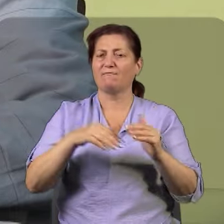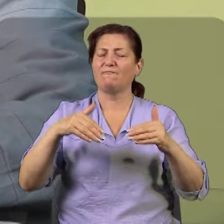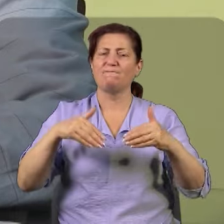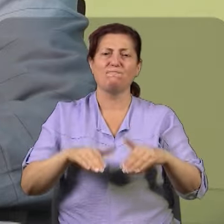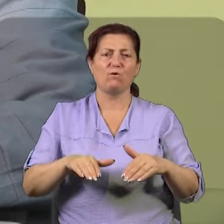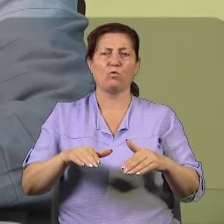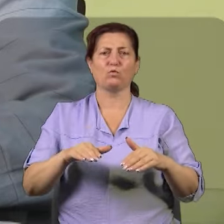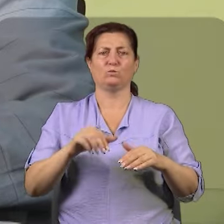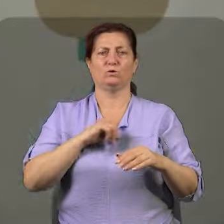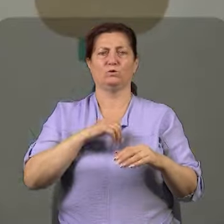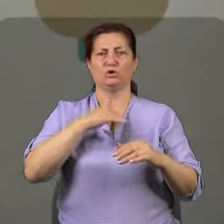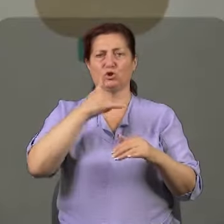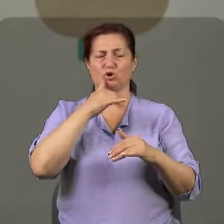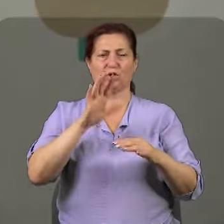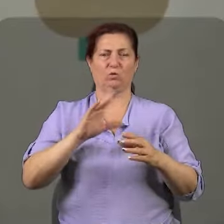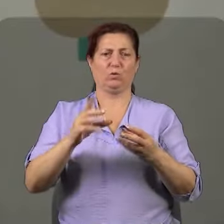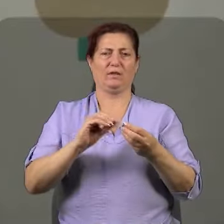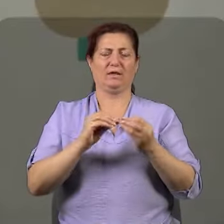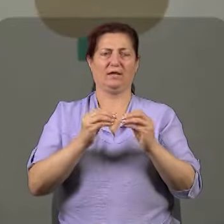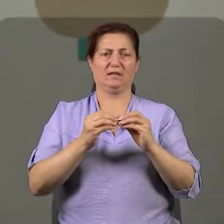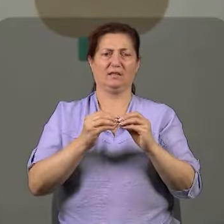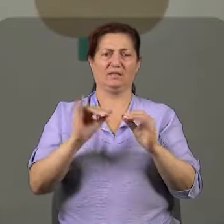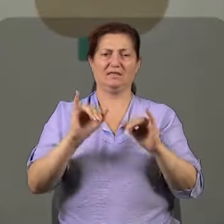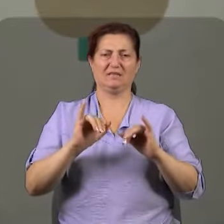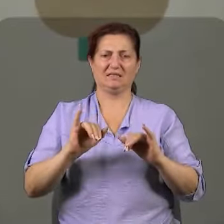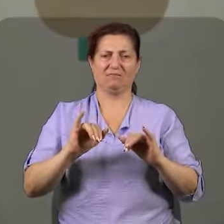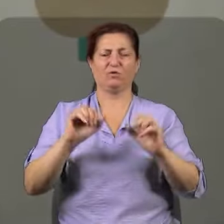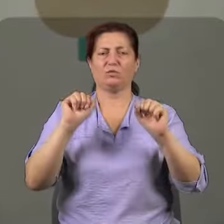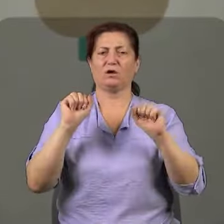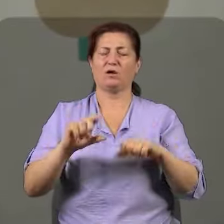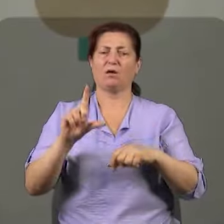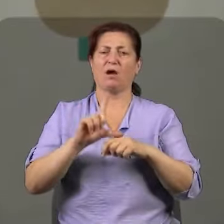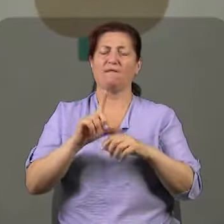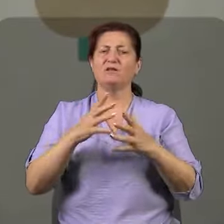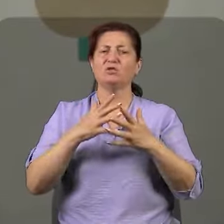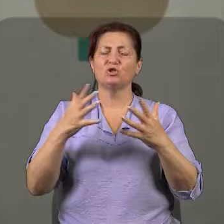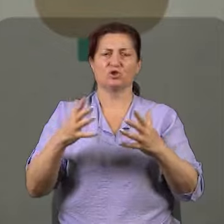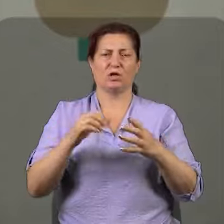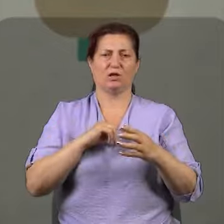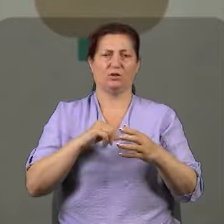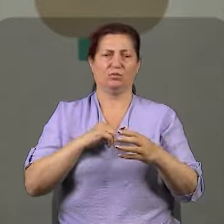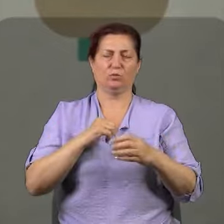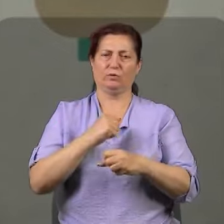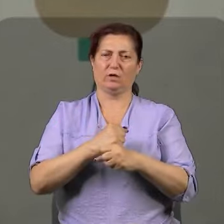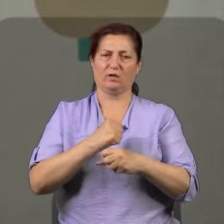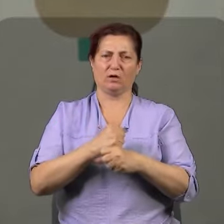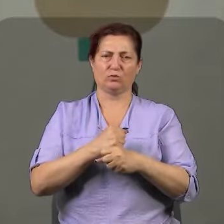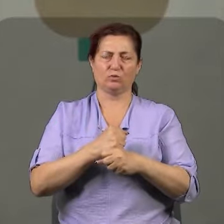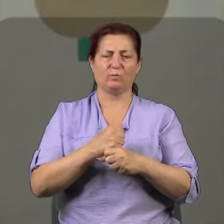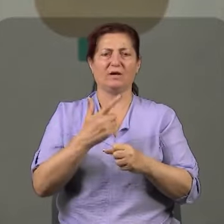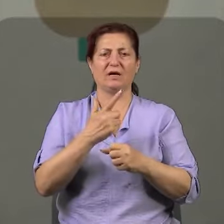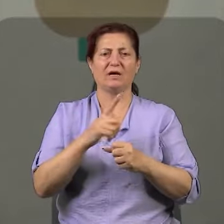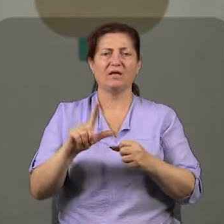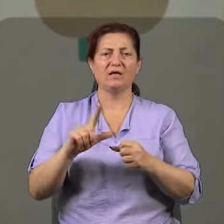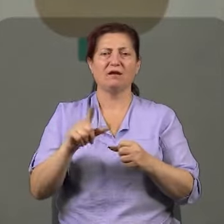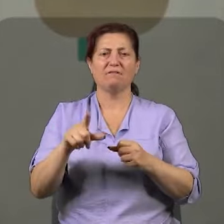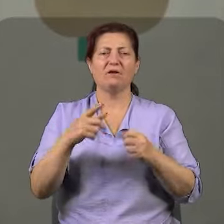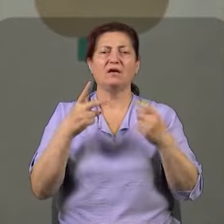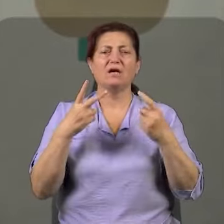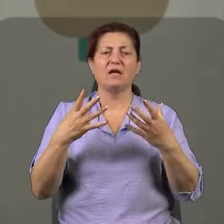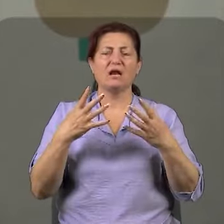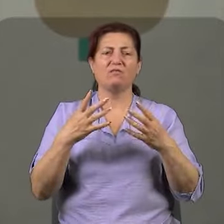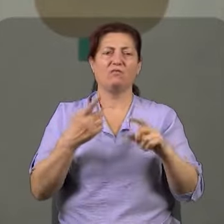կայացնողները չեն կարողանում այդ խնդիրները ձևակերպել այնպես, որ կարողանան ավելի շատ հատկացումներ անել։ Եվ դա երևում է նաև